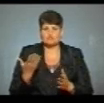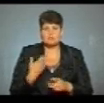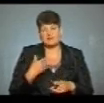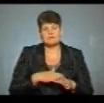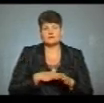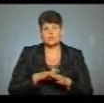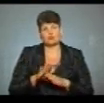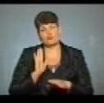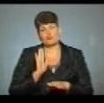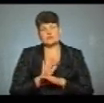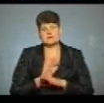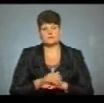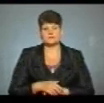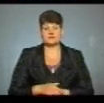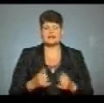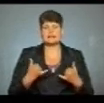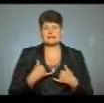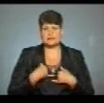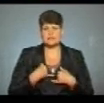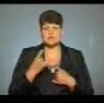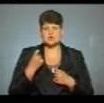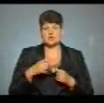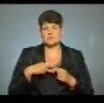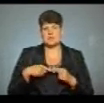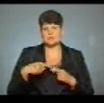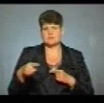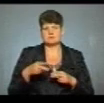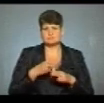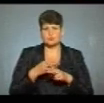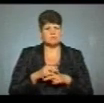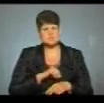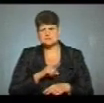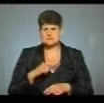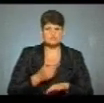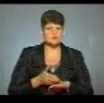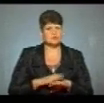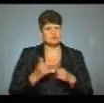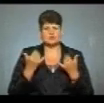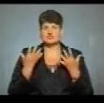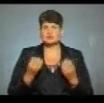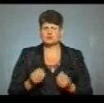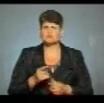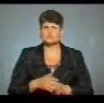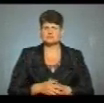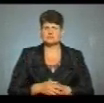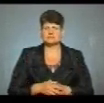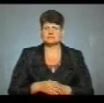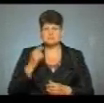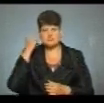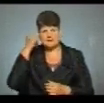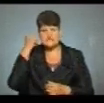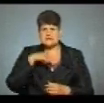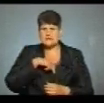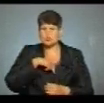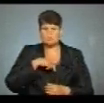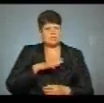на вказівку. Для нас 100-метрова смуга з перешкодами була найтяжкою на сьогоднішній день. Ну, десь психологічно